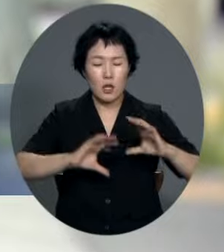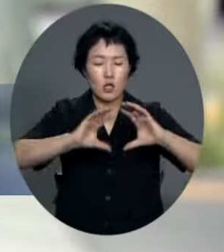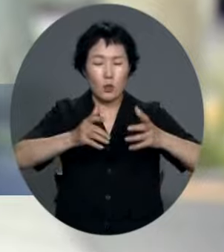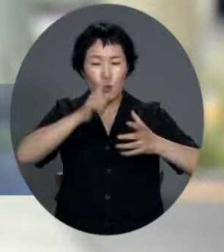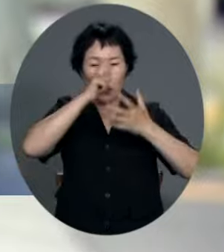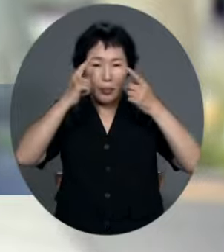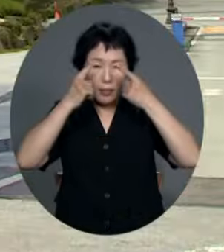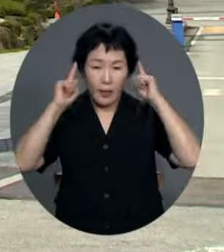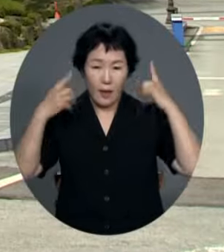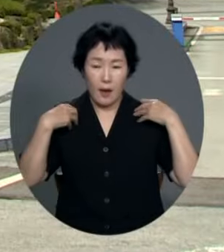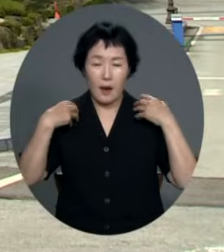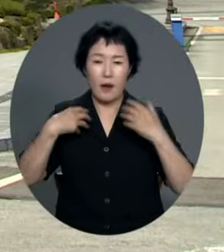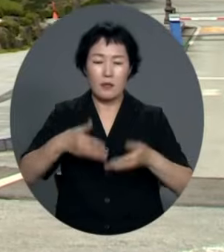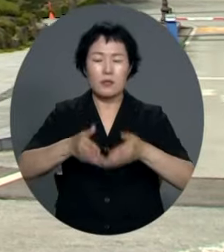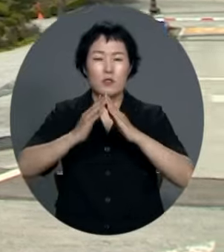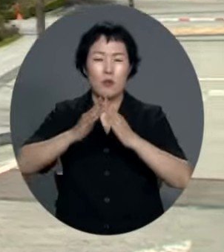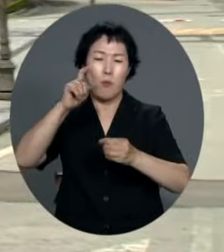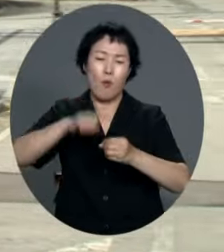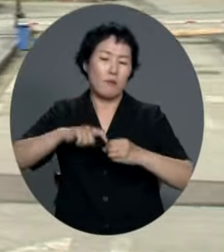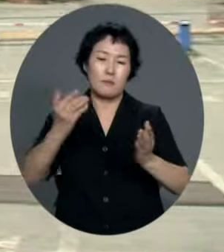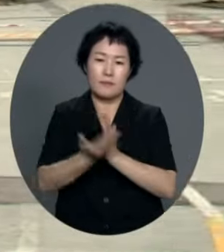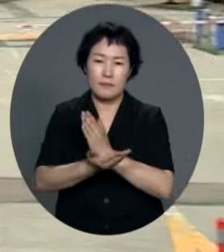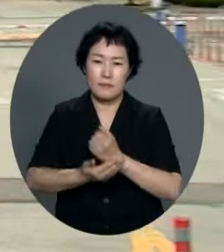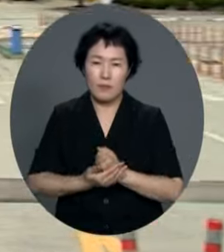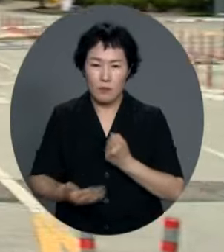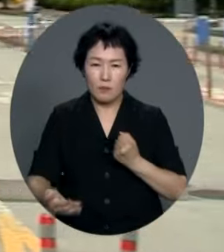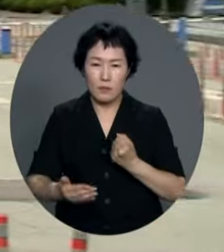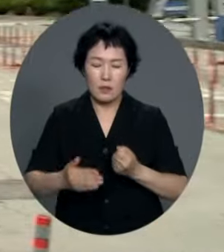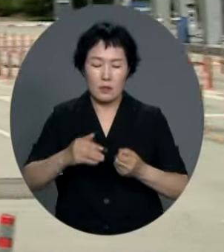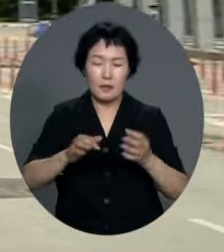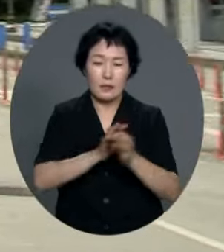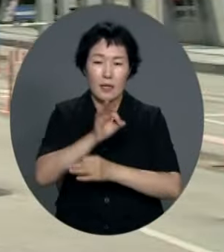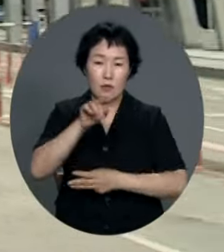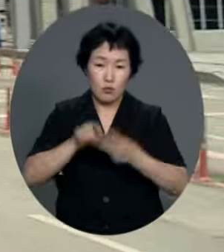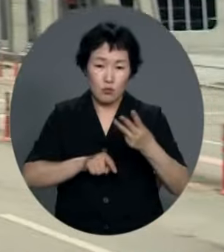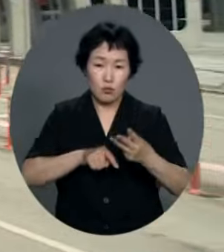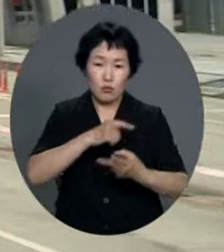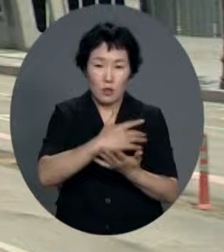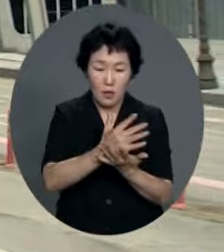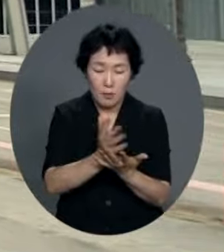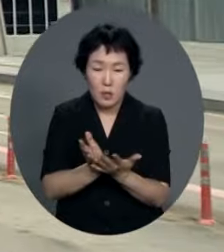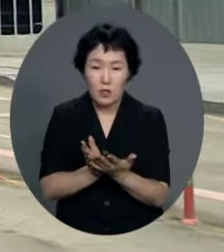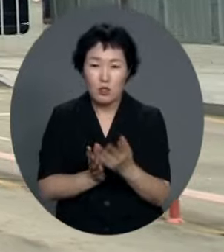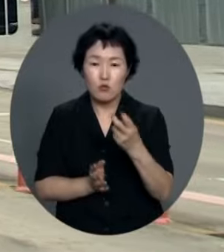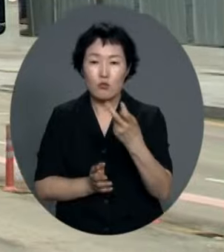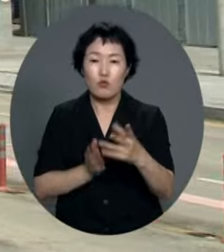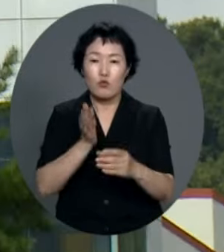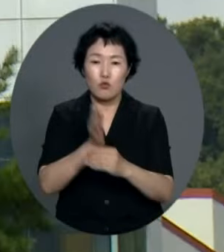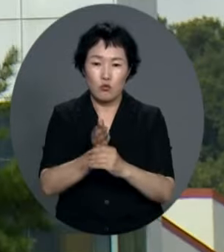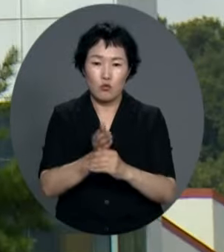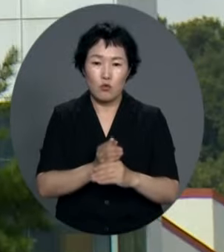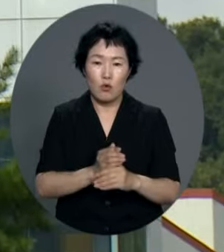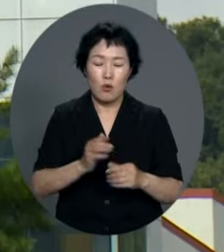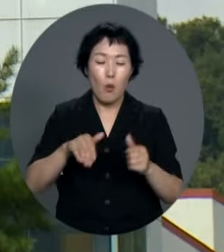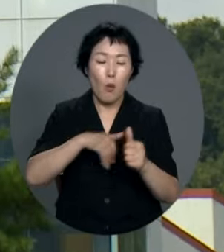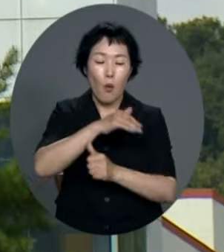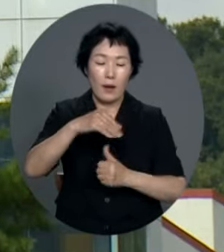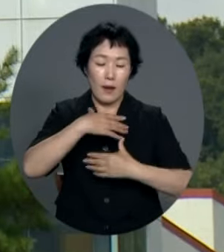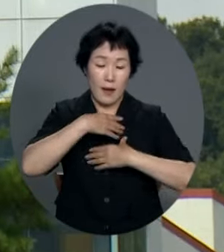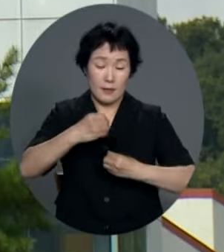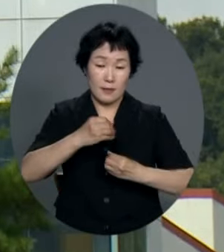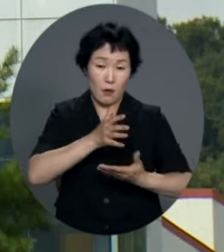않다고 생각합니다 상주캠퍼스 22개 학과 가운데 통폐합 대상이 된 학과는 우선 환경 안전